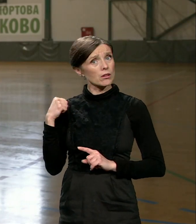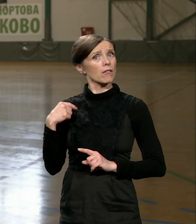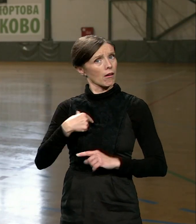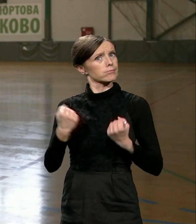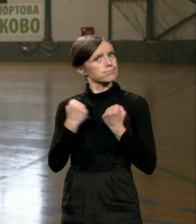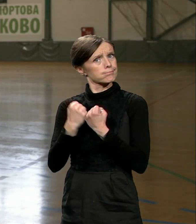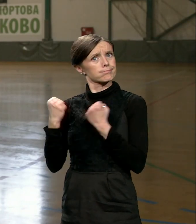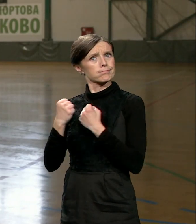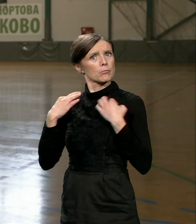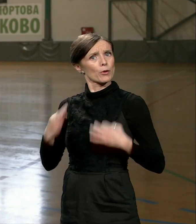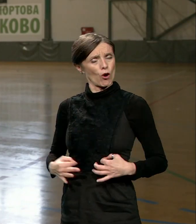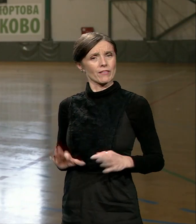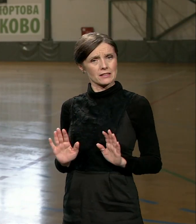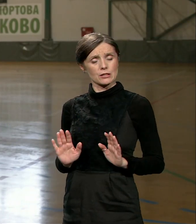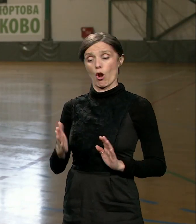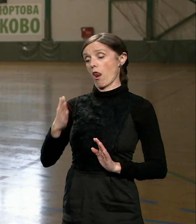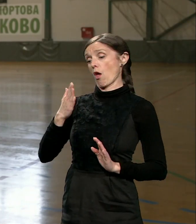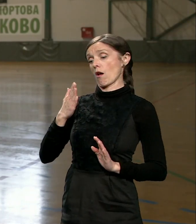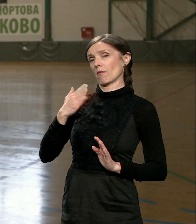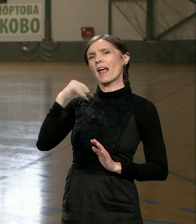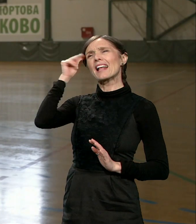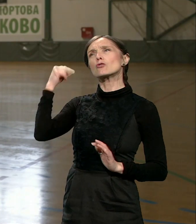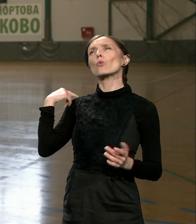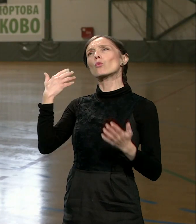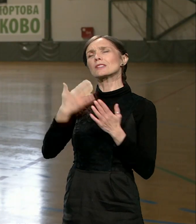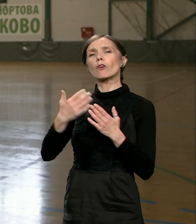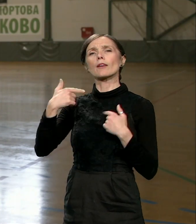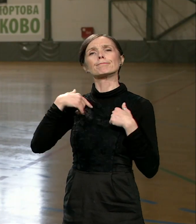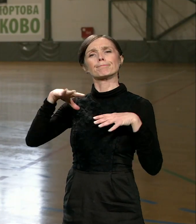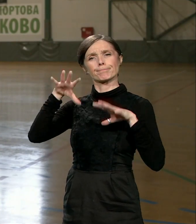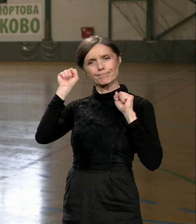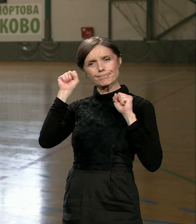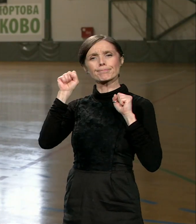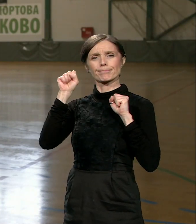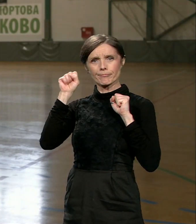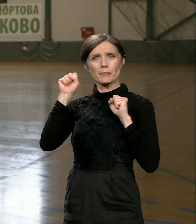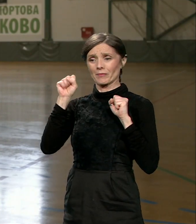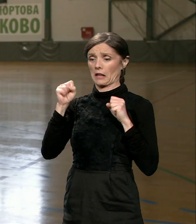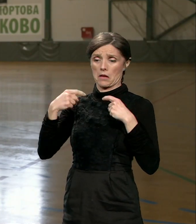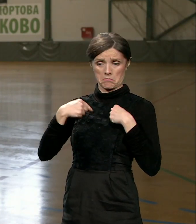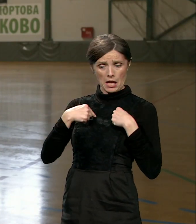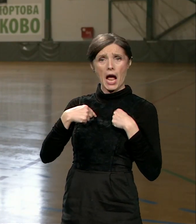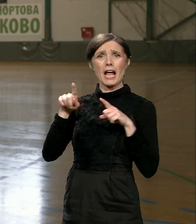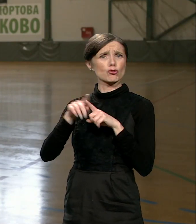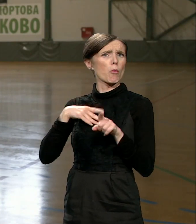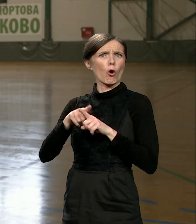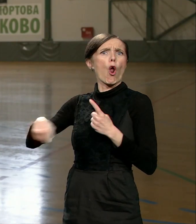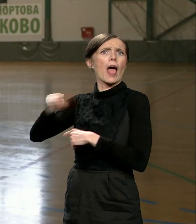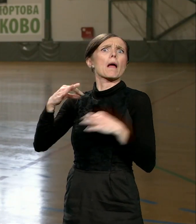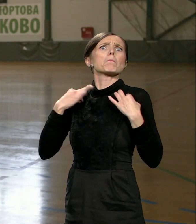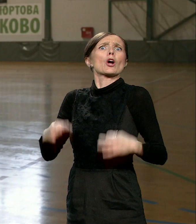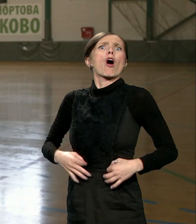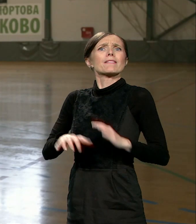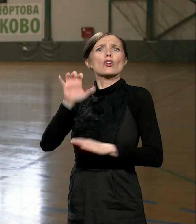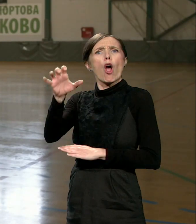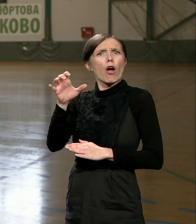je moje iskustvo mene naučilo je da sam se ja i sve moje kolege i u 32. vraćali tim